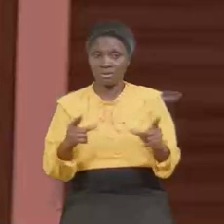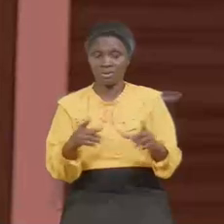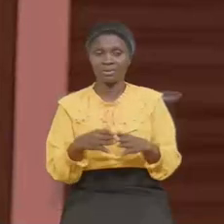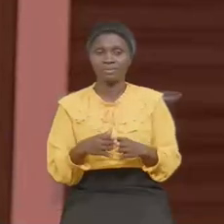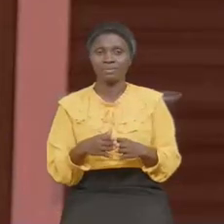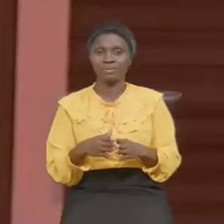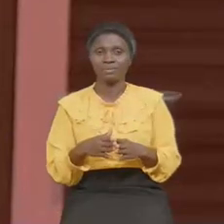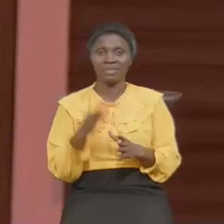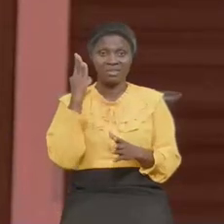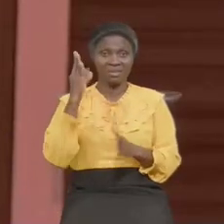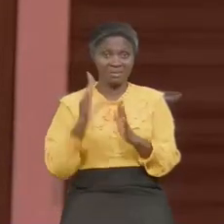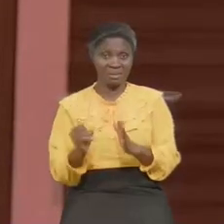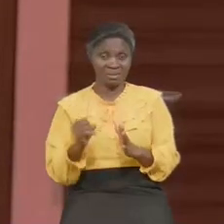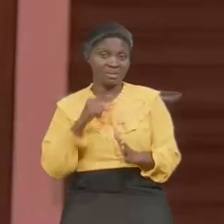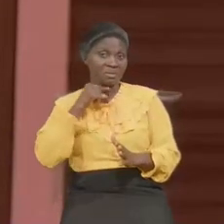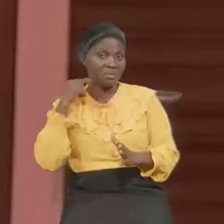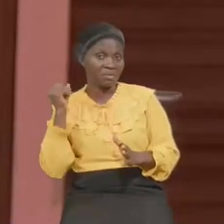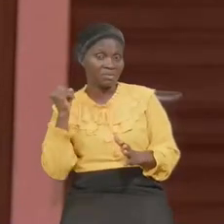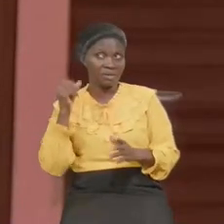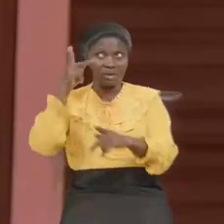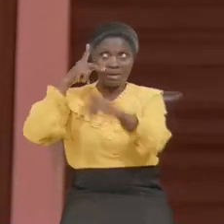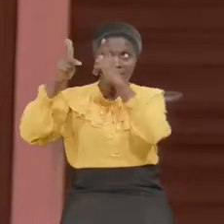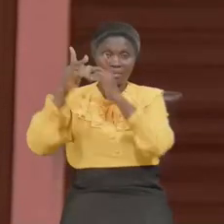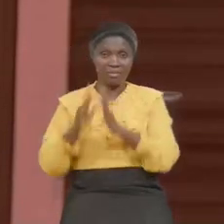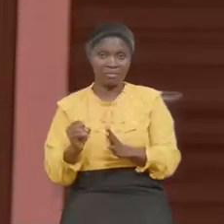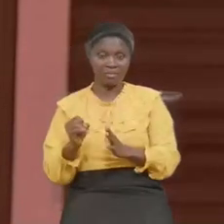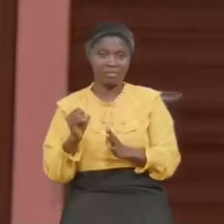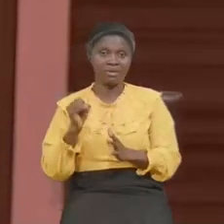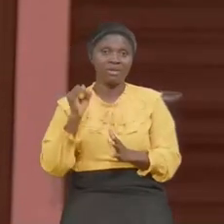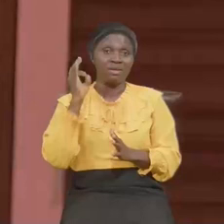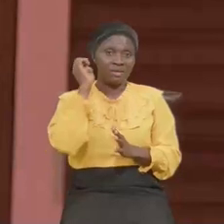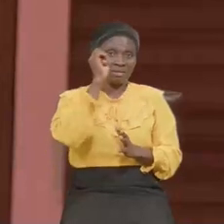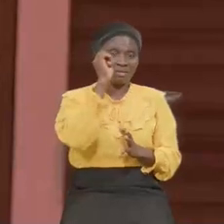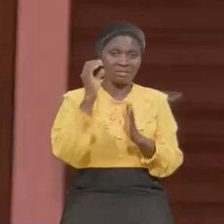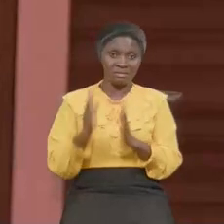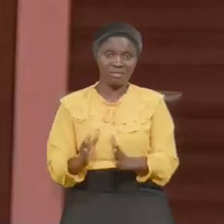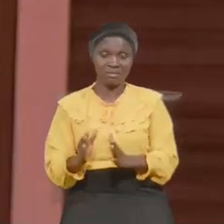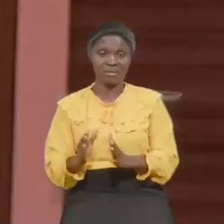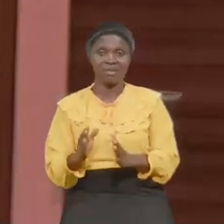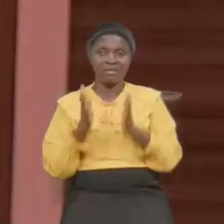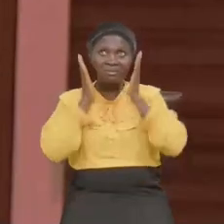Prédicateurs, pasteurs, prophètes, évangélistes, évêques, archevêques,